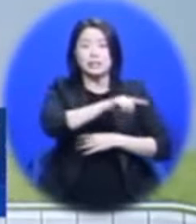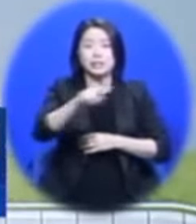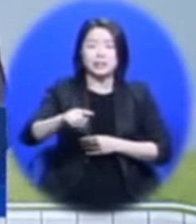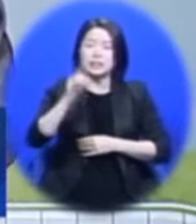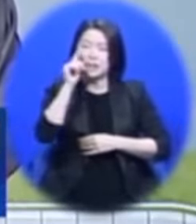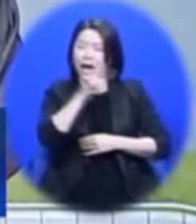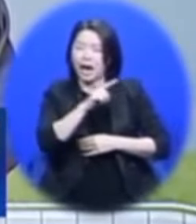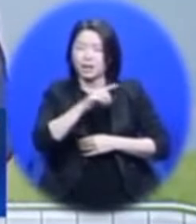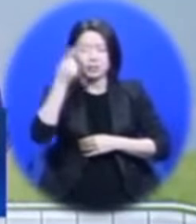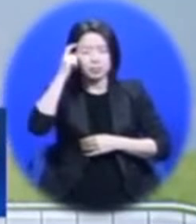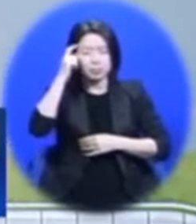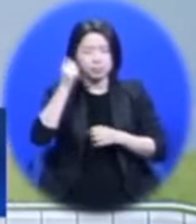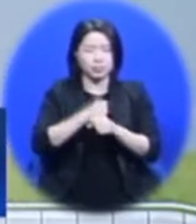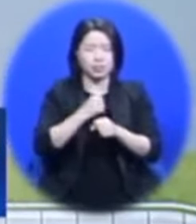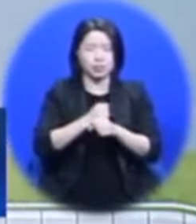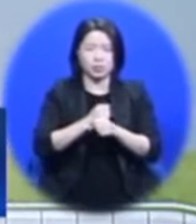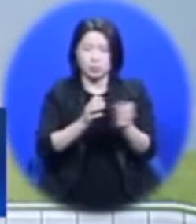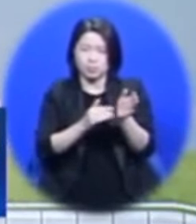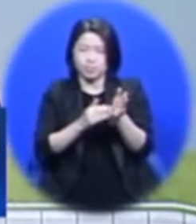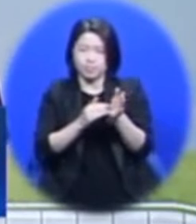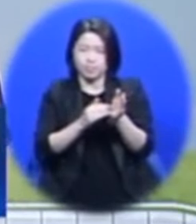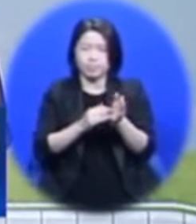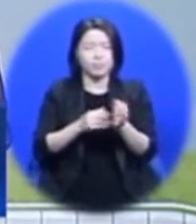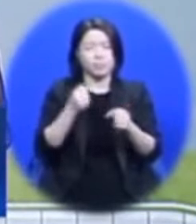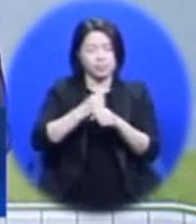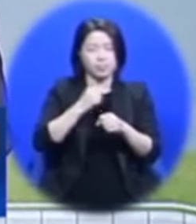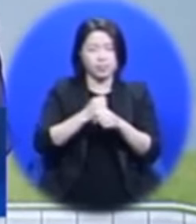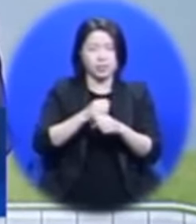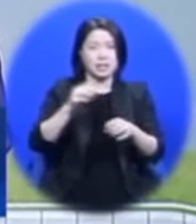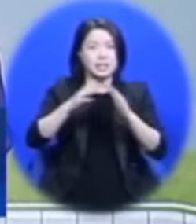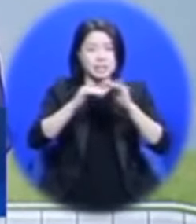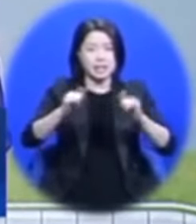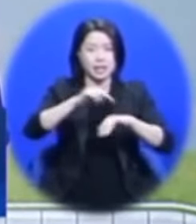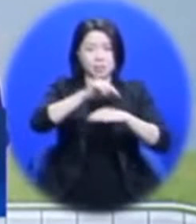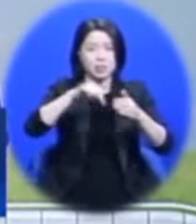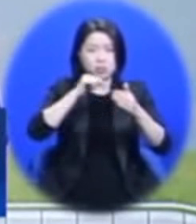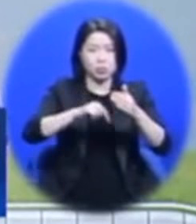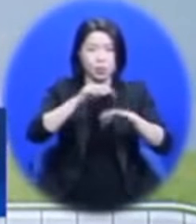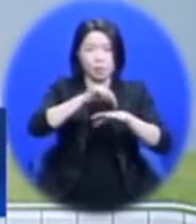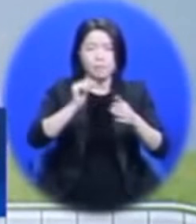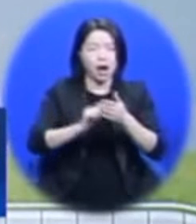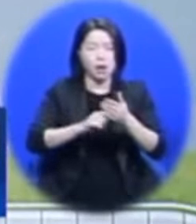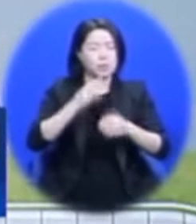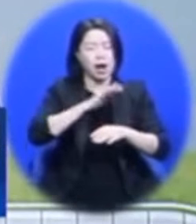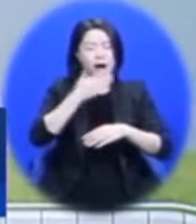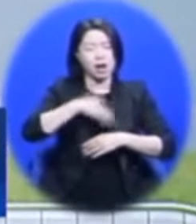꾀하고 은밀하게 음모를 꾸미니 사람의 속마음은 참으로 알 수 없습니다.